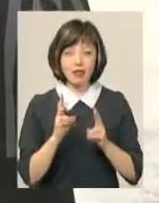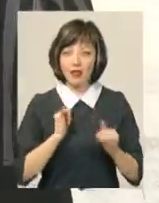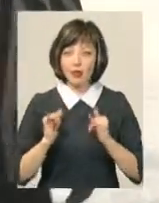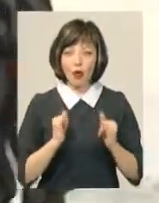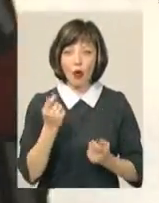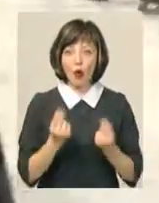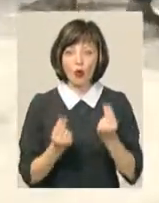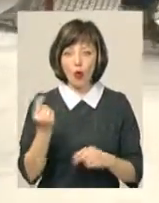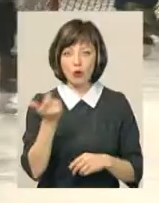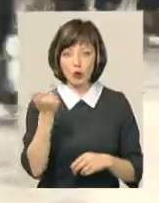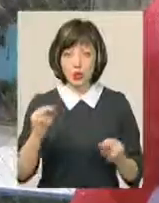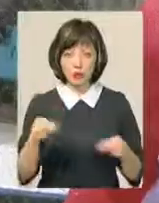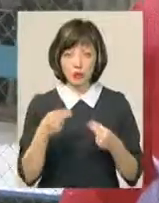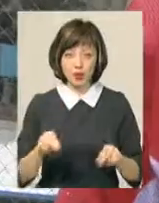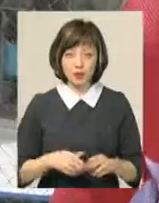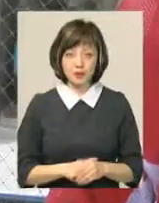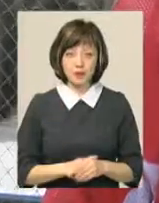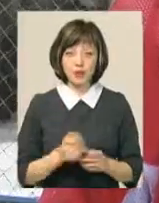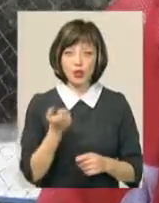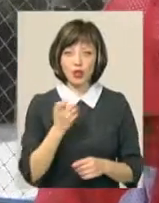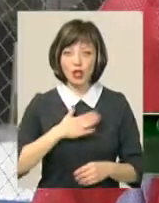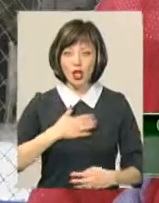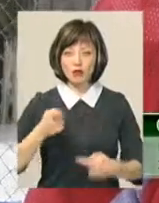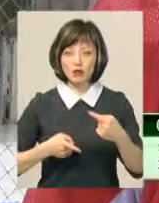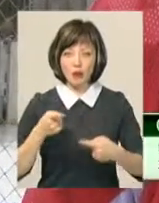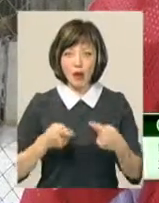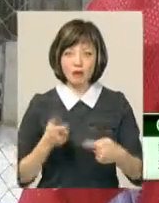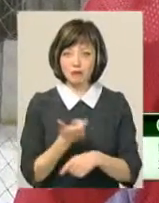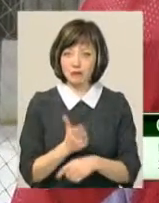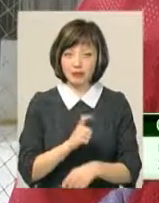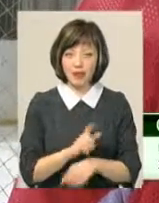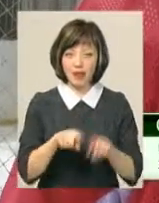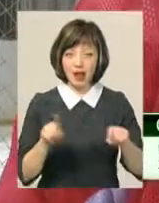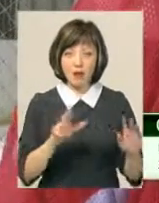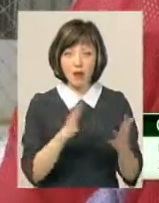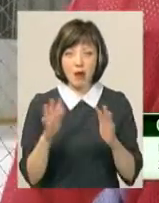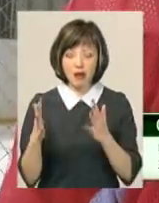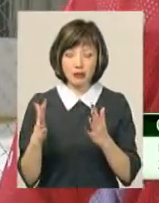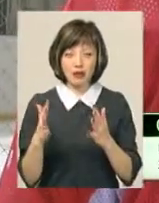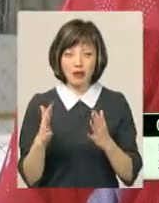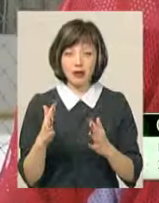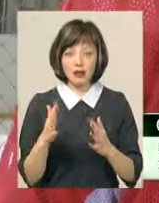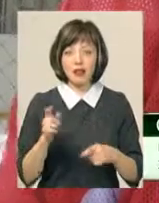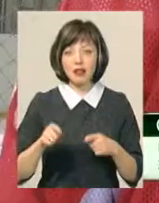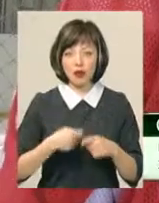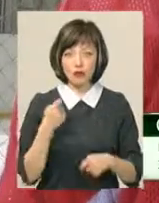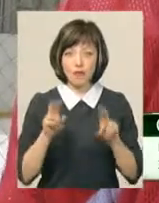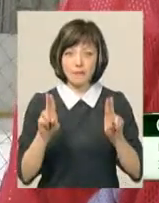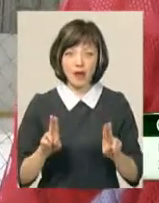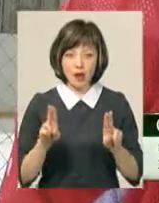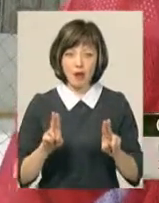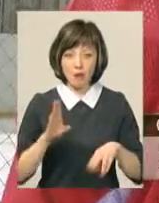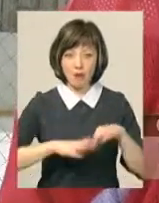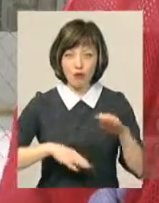гру господарів чемпіонату. Трошки наш суперник перегибав палку в деяких моментах, нарушав правила, бив